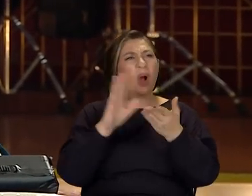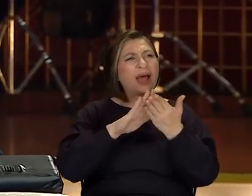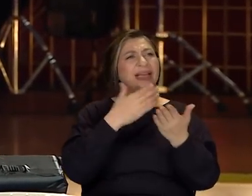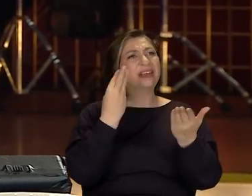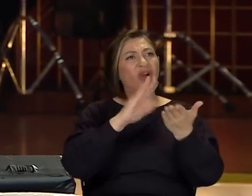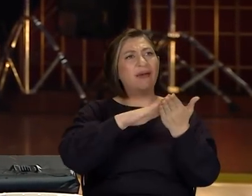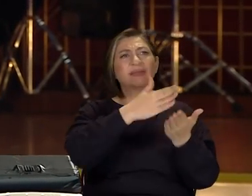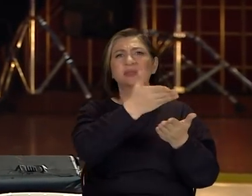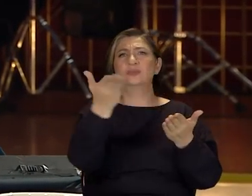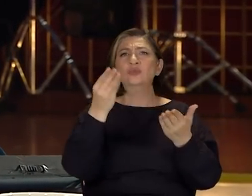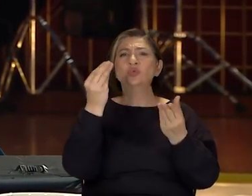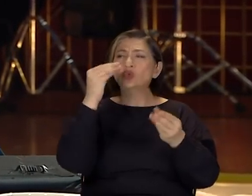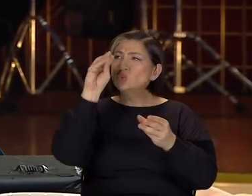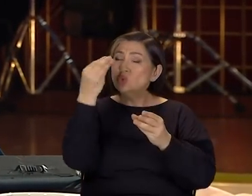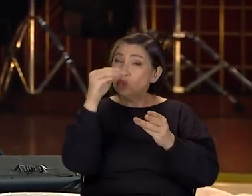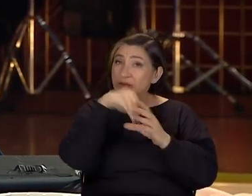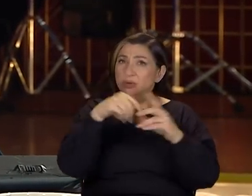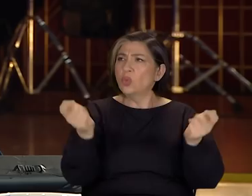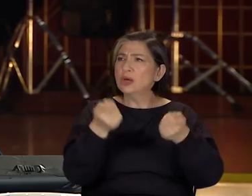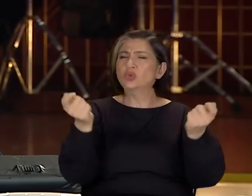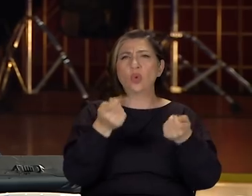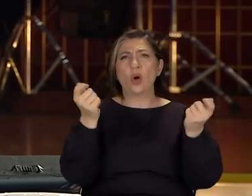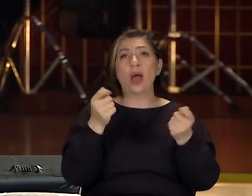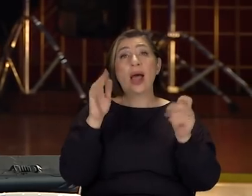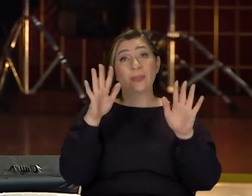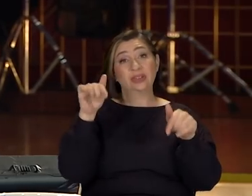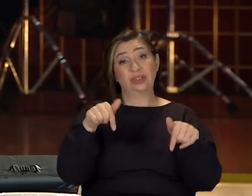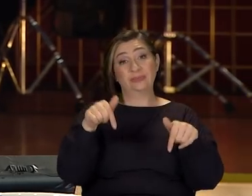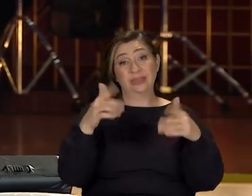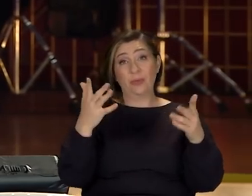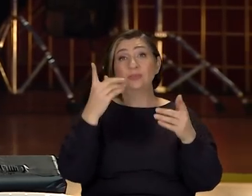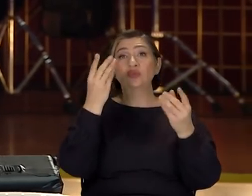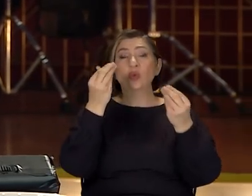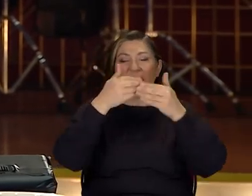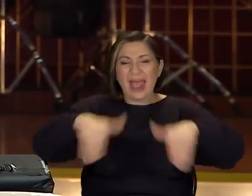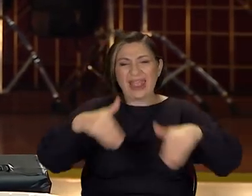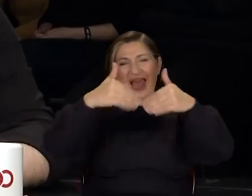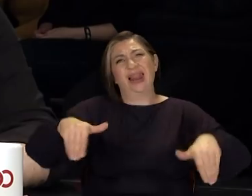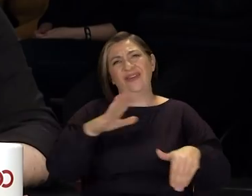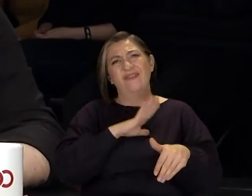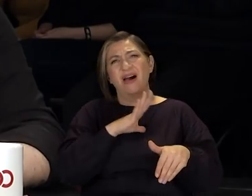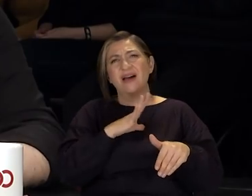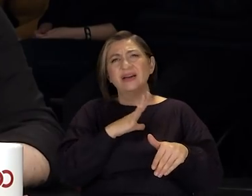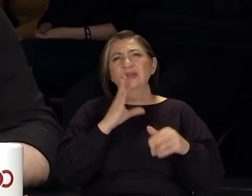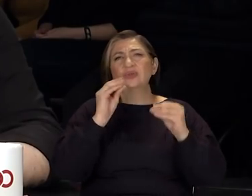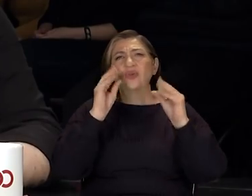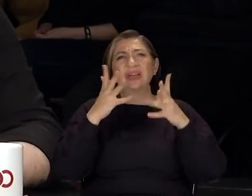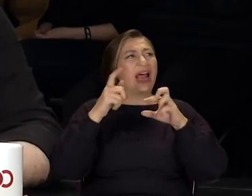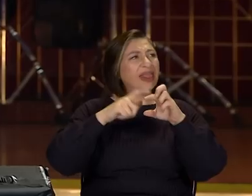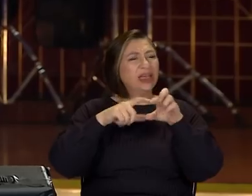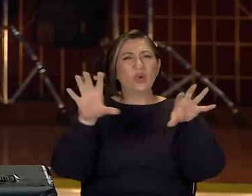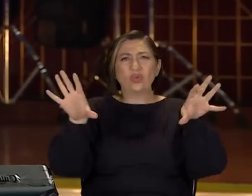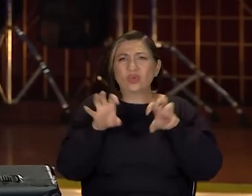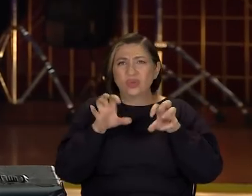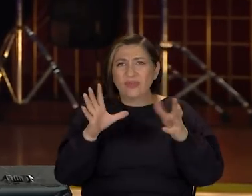genç arkadaşım çocuk için uğraşıyorlar. Ama şimdi tabii ki birçok engeller de var. Çok fazla radyasyon